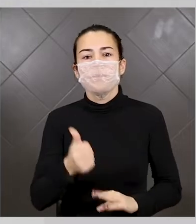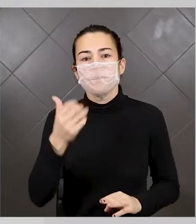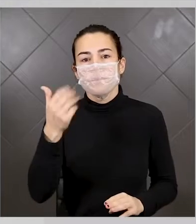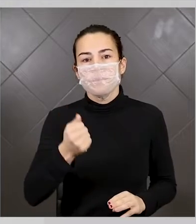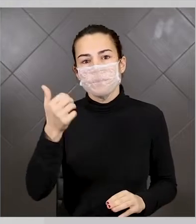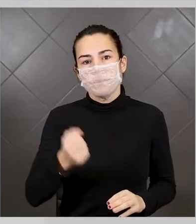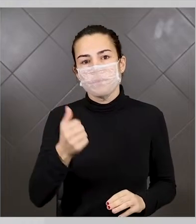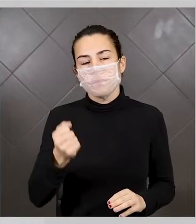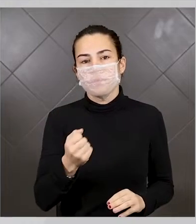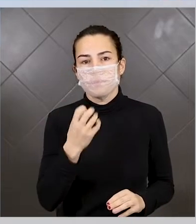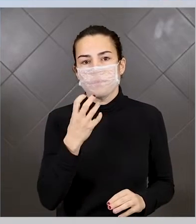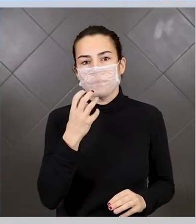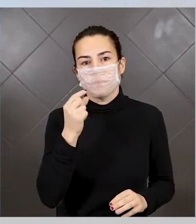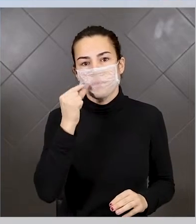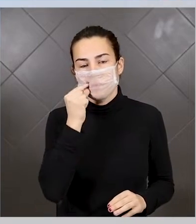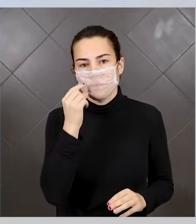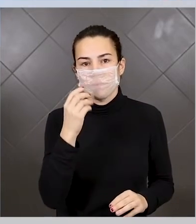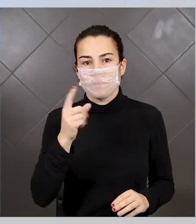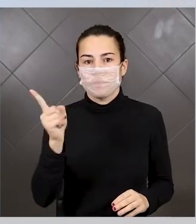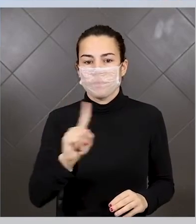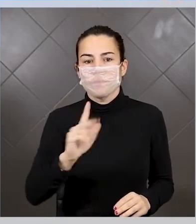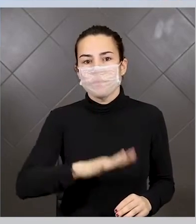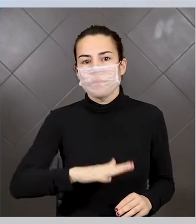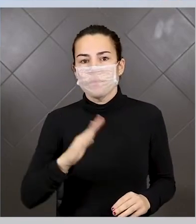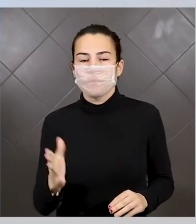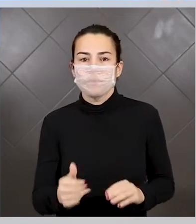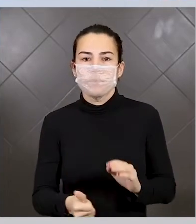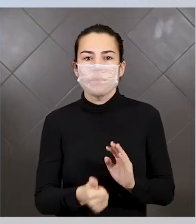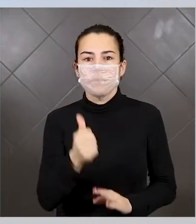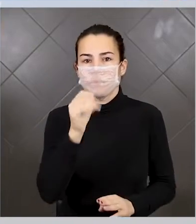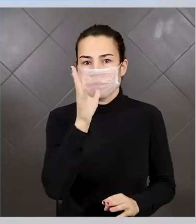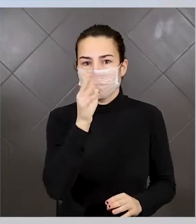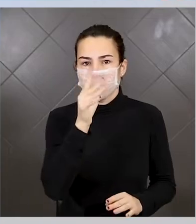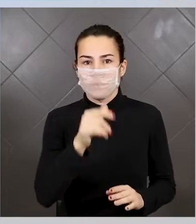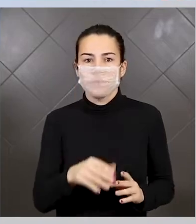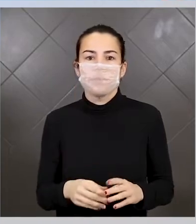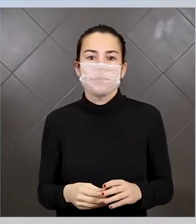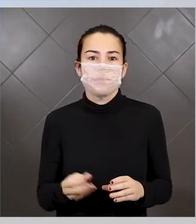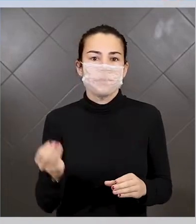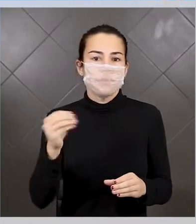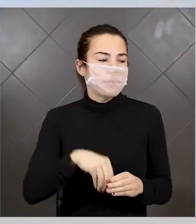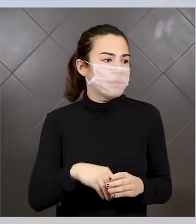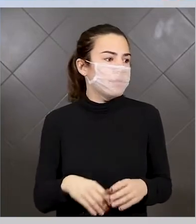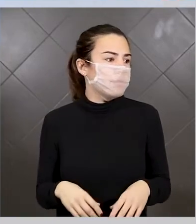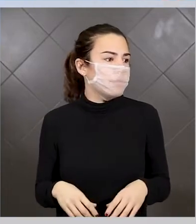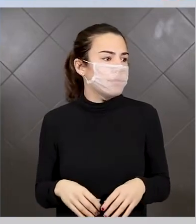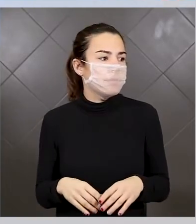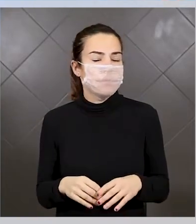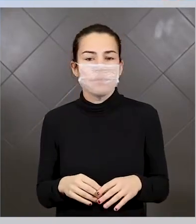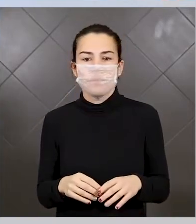aclarar-la una mica amb aigua i utilitzar-la com a almívar. Pots passar-se la llauna que